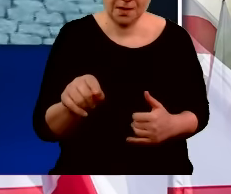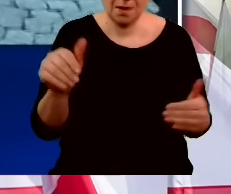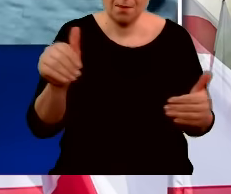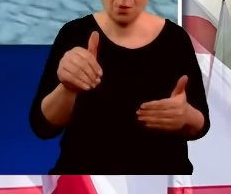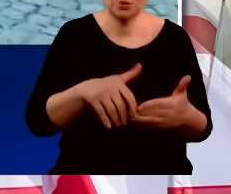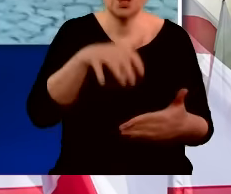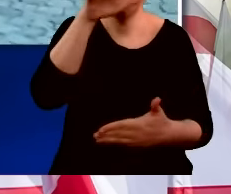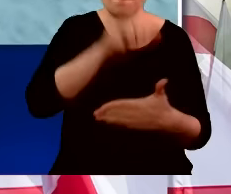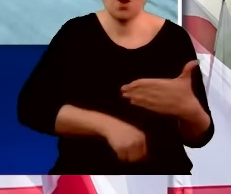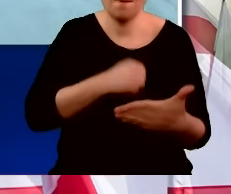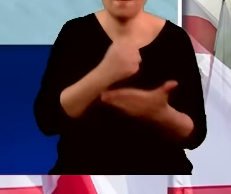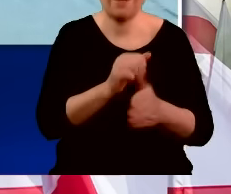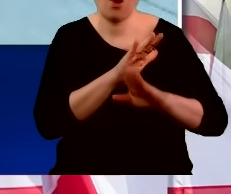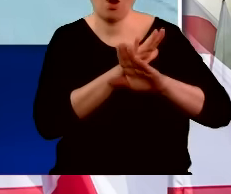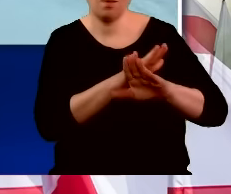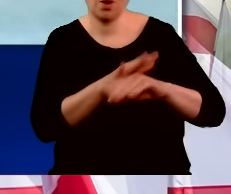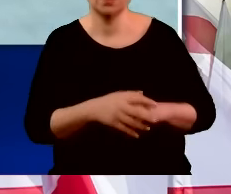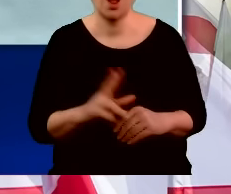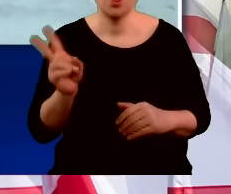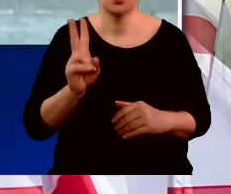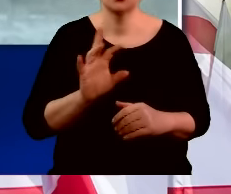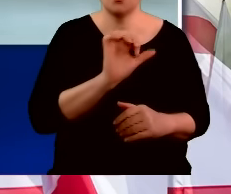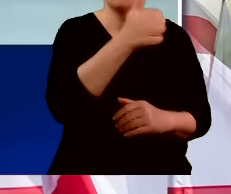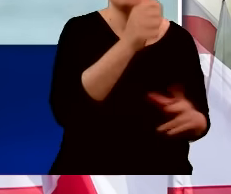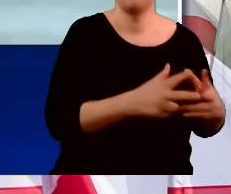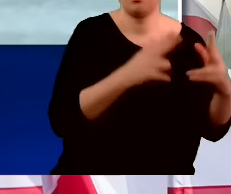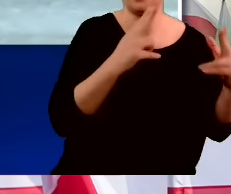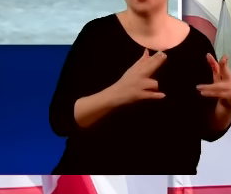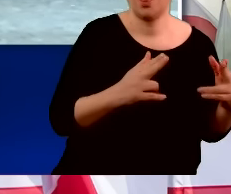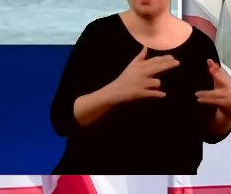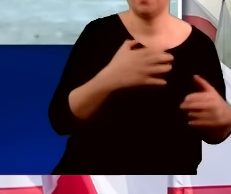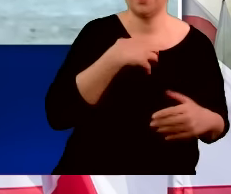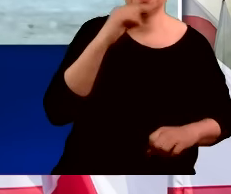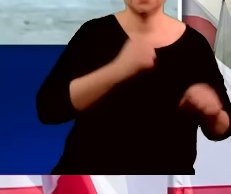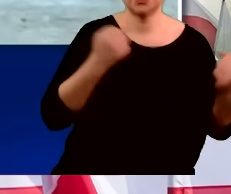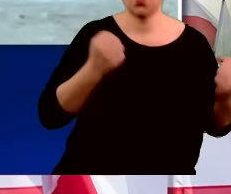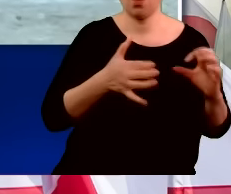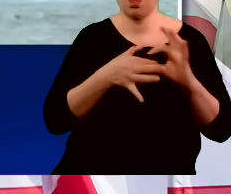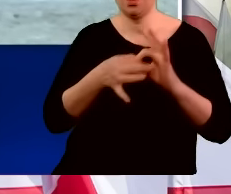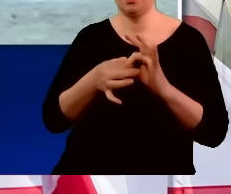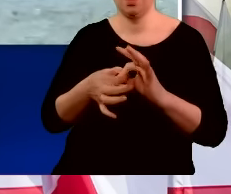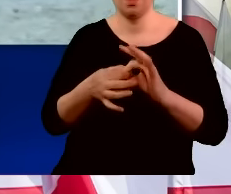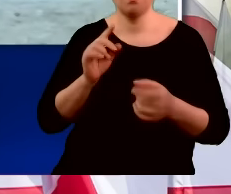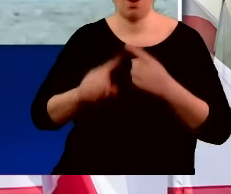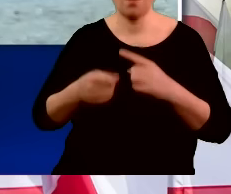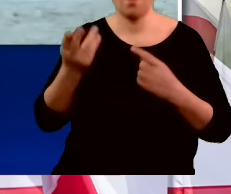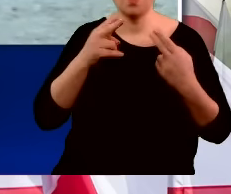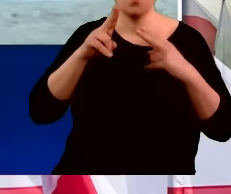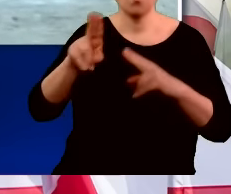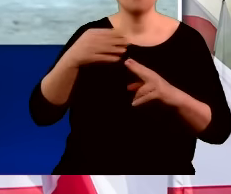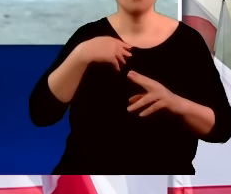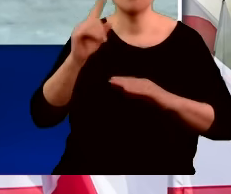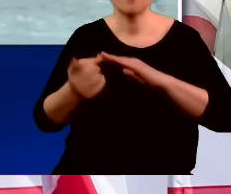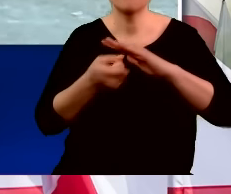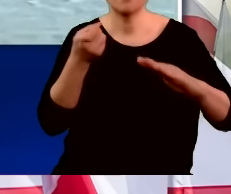do obrony. Proszę zwrócić uwagę, kto sądził ich sprawę w pierwszej instancji, że to był sędzia bardzo mocno zaangażowany politycznie, bo on później wziął udział w tej słynnej prowokacji